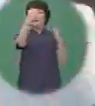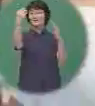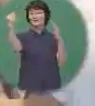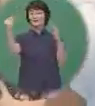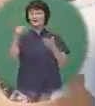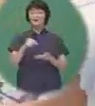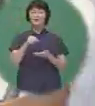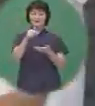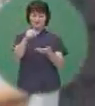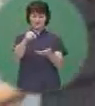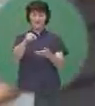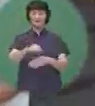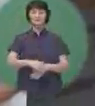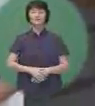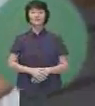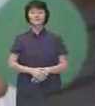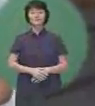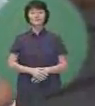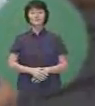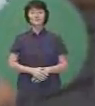られました。